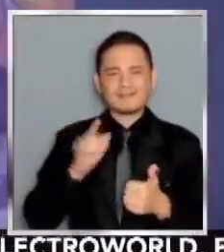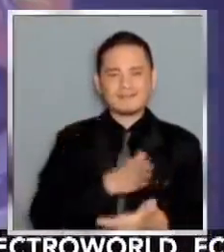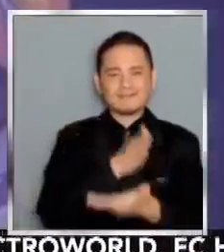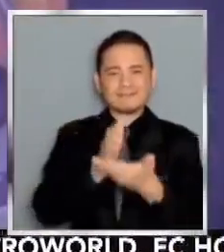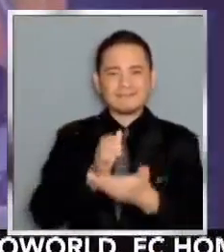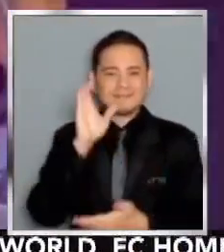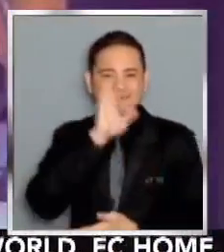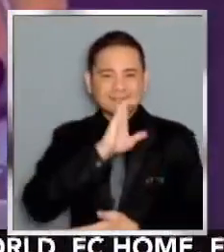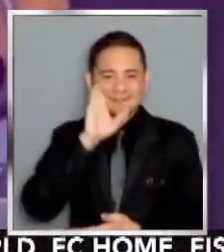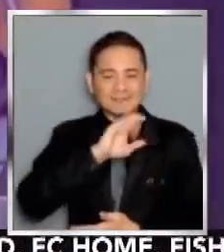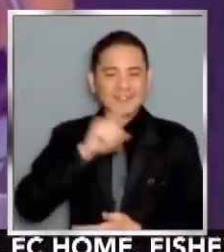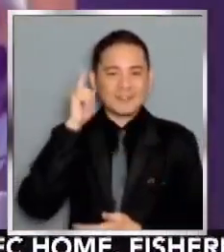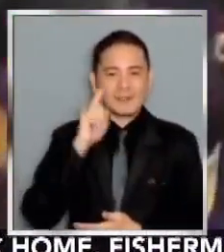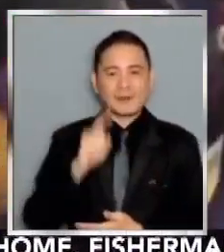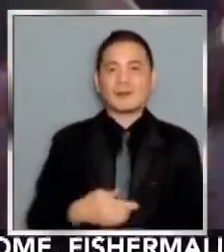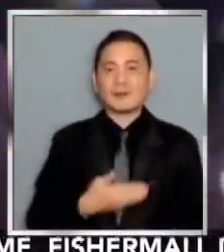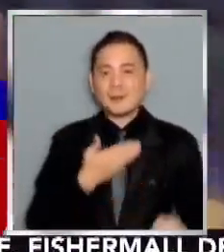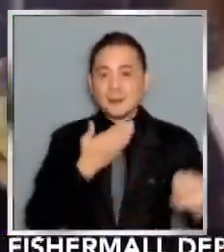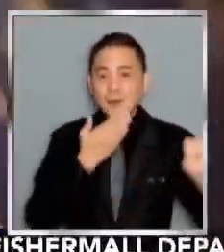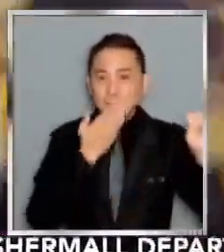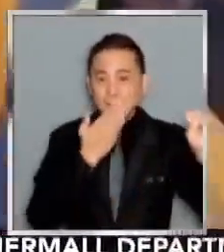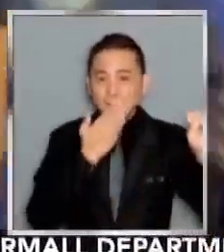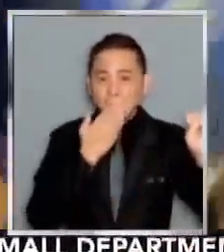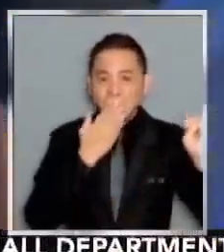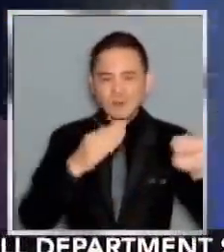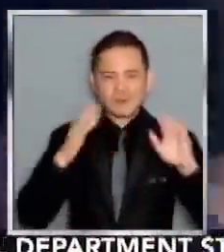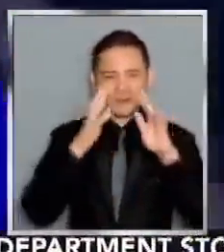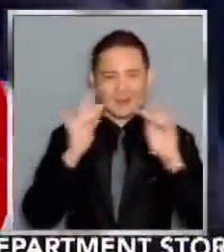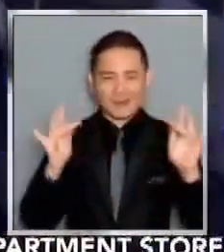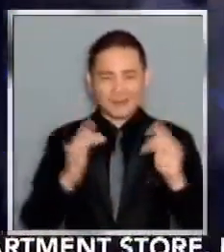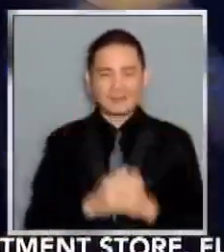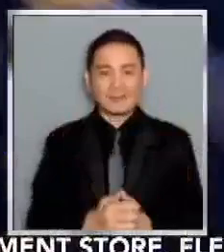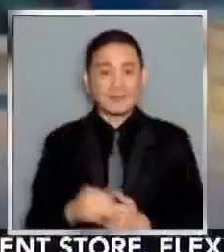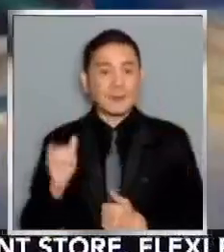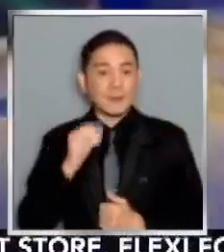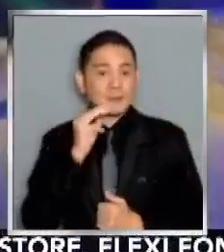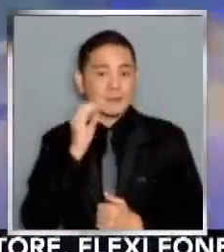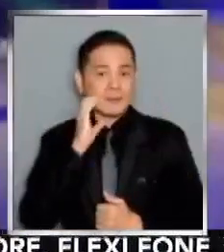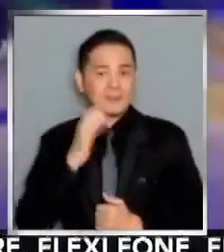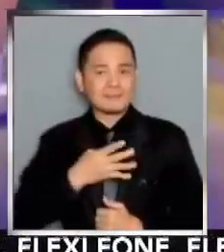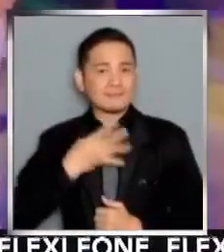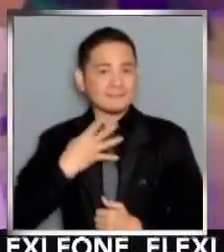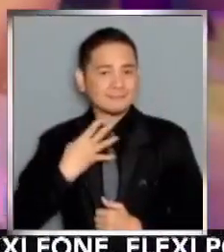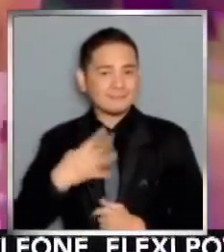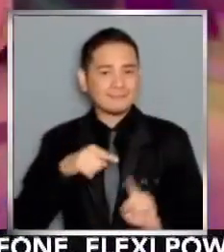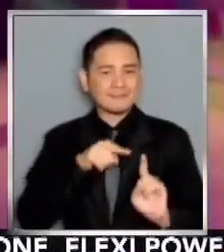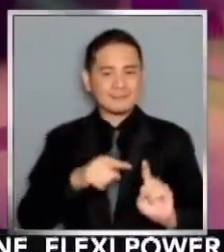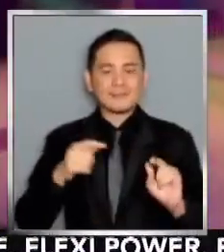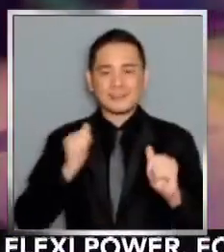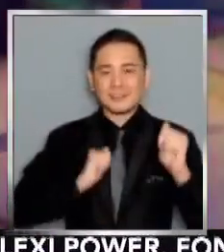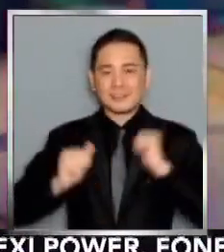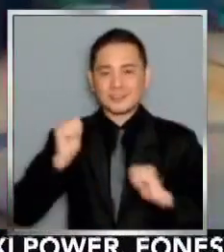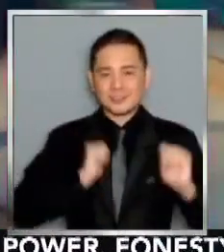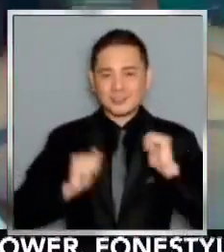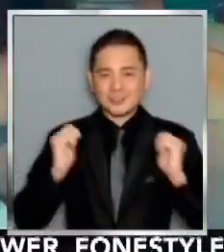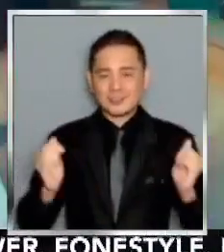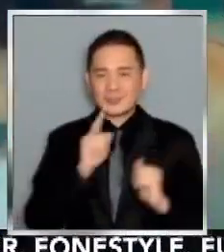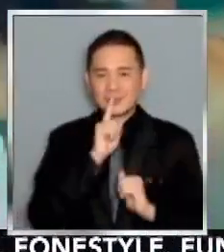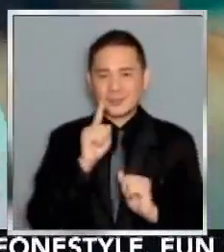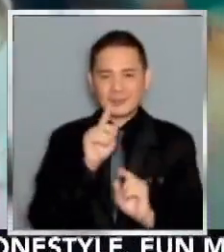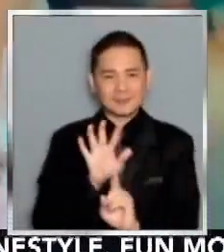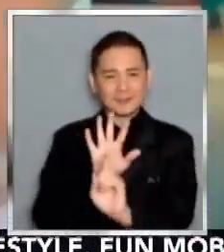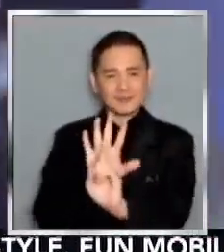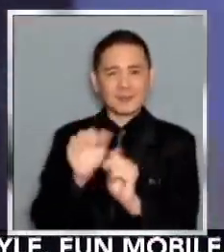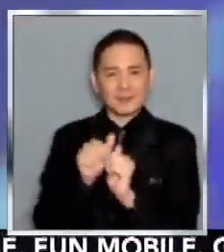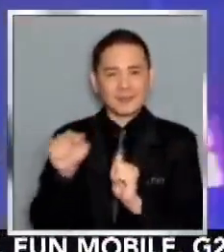Festival. Bago nito, ang Maria Clara at Ibarra stars ang nagpasaya sa mga kapusong Cebuano. Naroon si Limitless star Julie